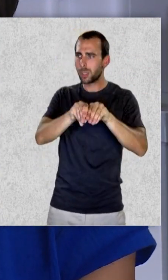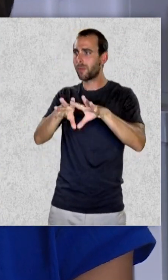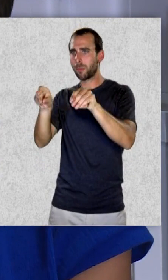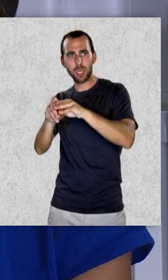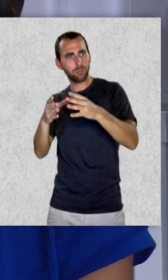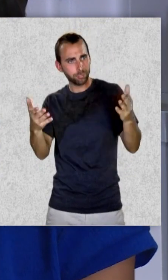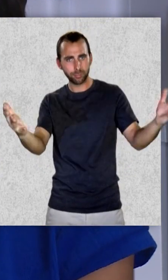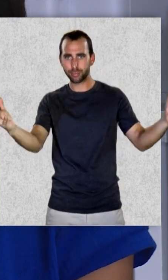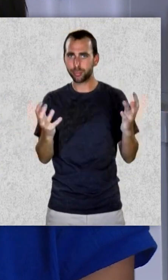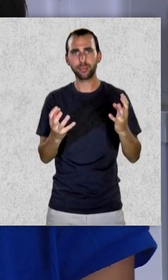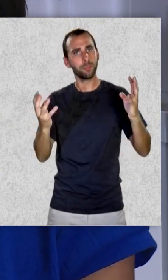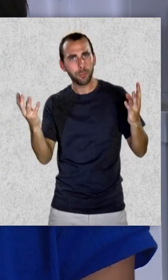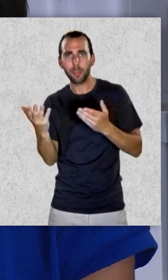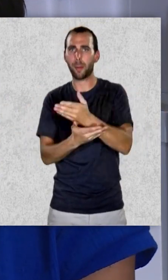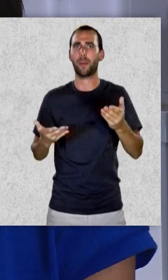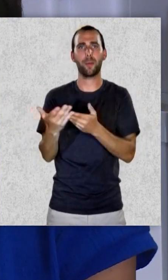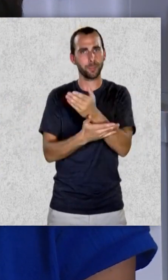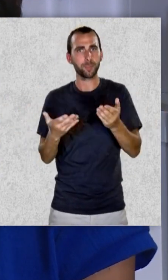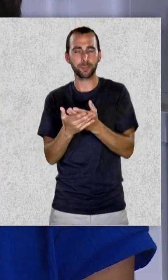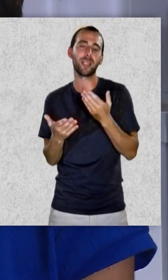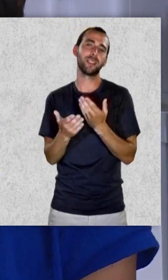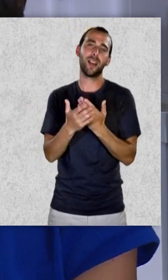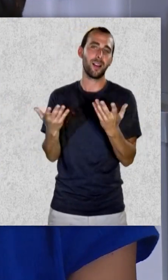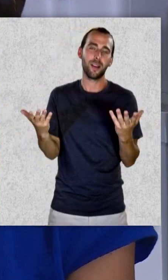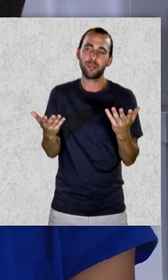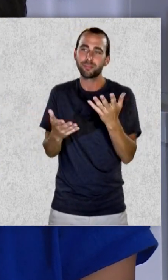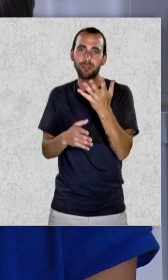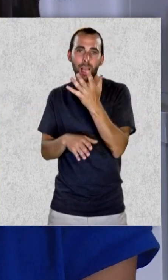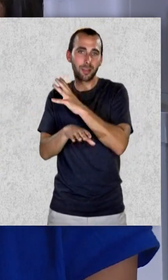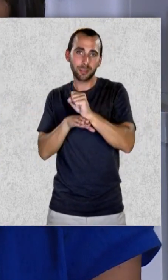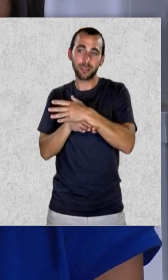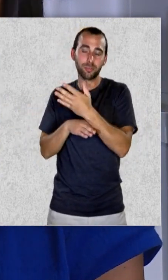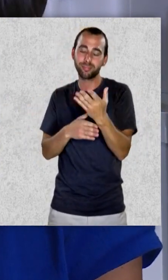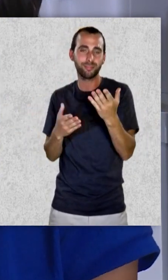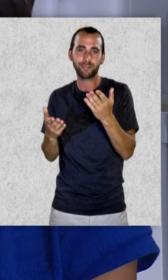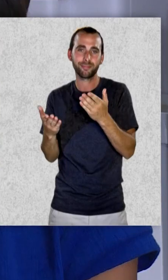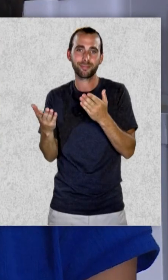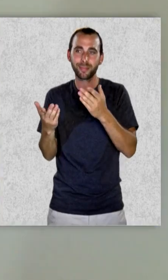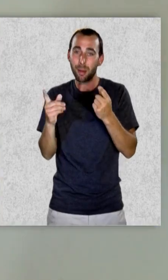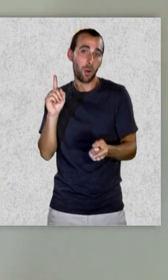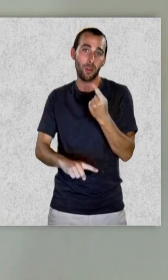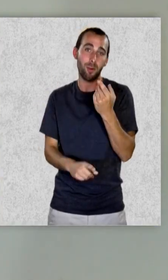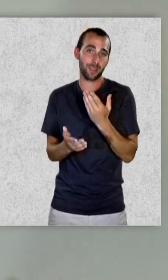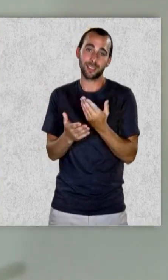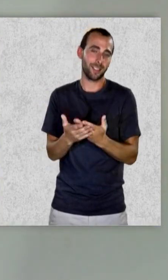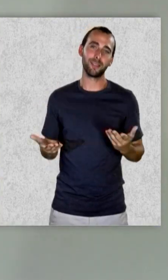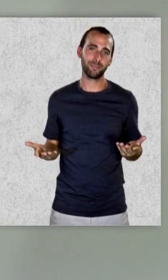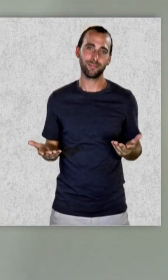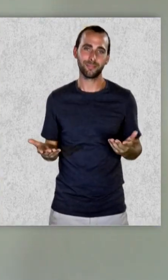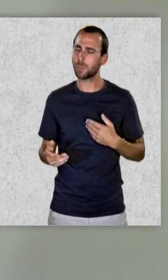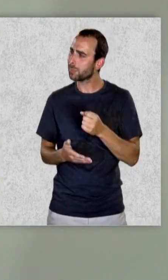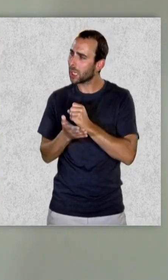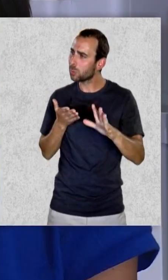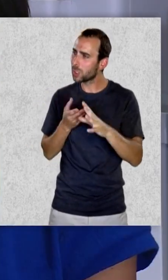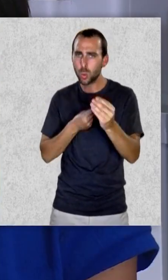fait se rencontrer toutes les familles et c'est là qu'on prend que notre association prend tout son sens. D'accord. C'est gratuit ou